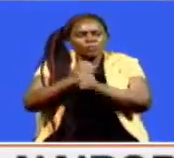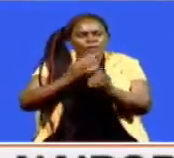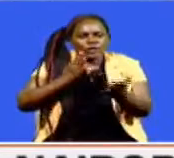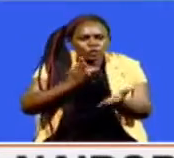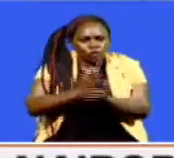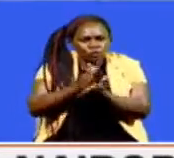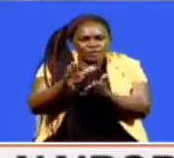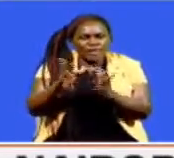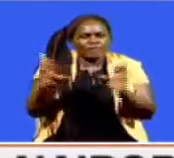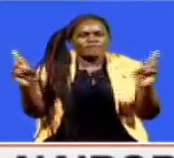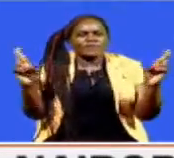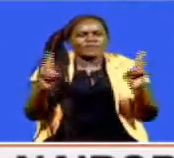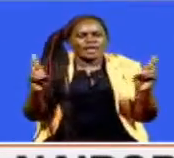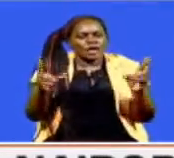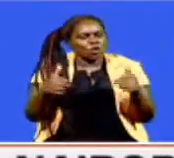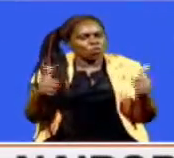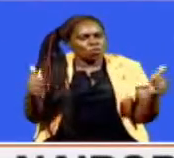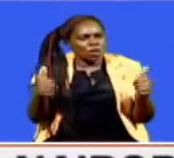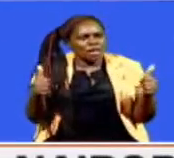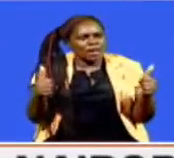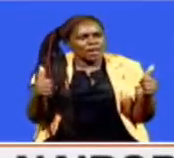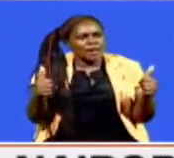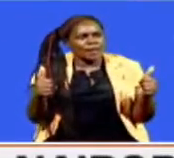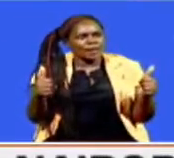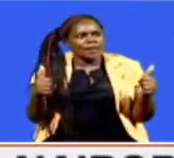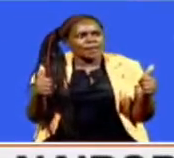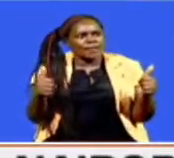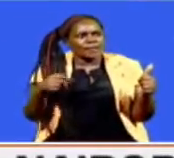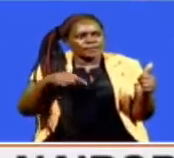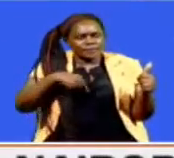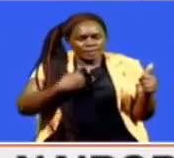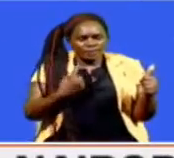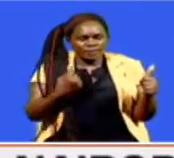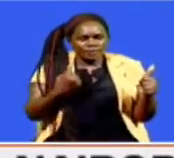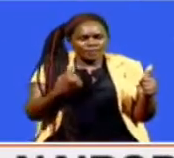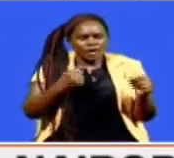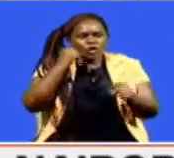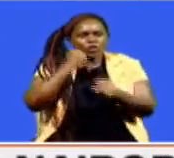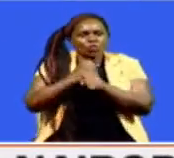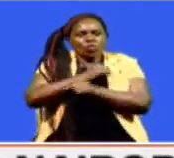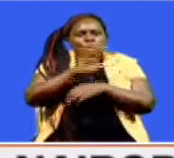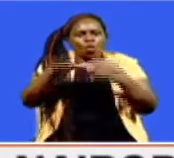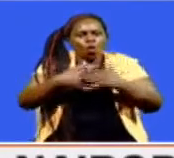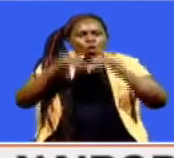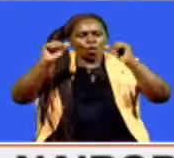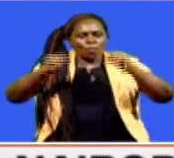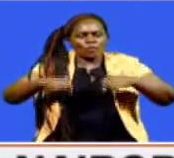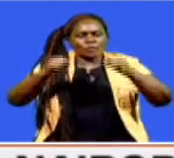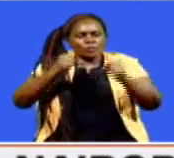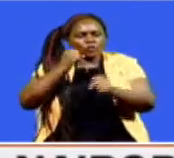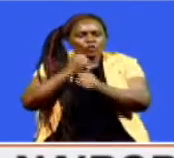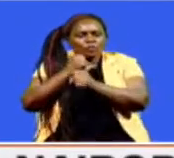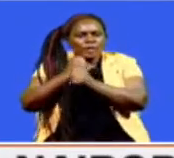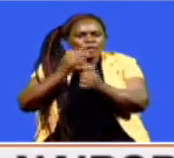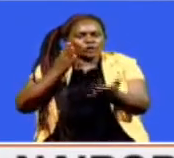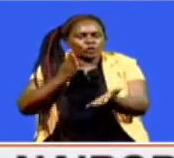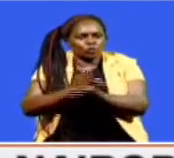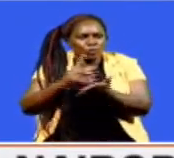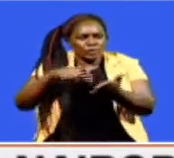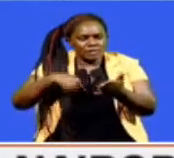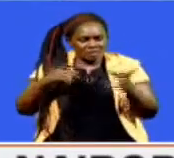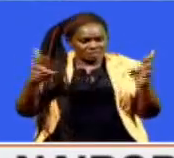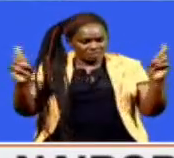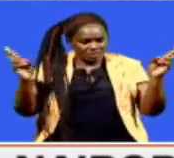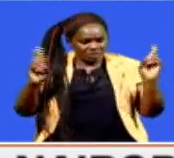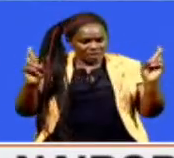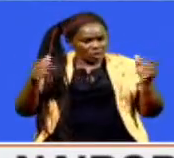kuwa wanajiandaa vilivyo. And as a city, we have taken necessary measures to ensure that we are well